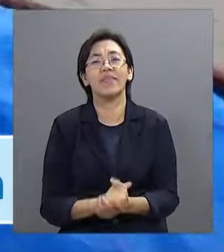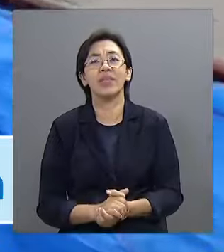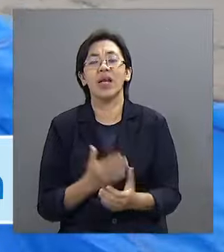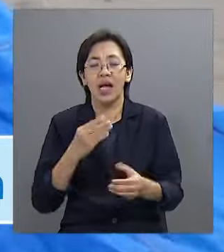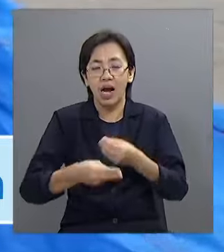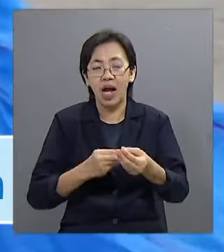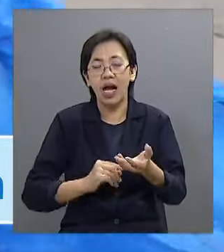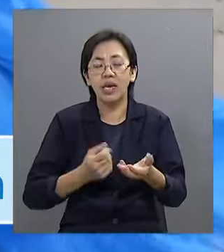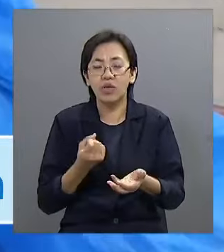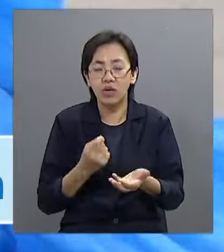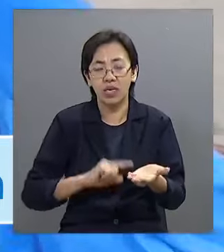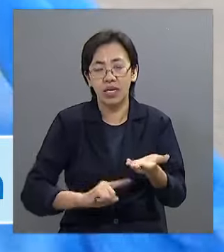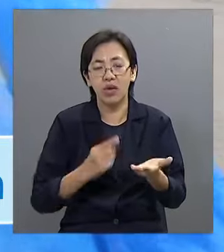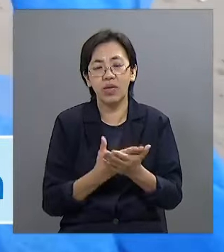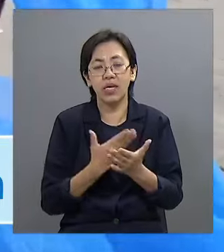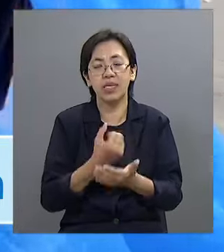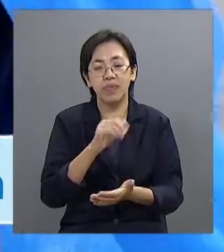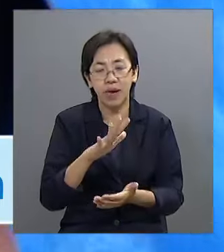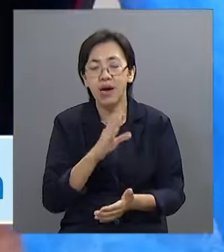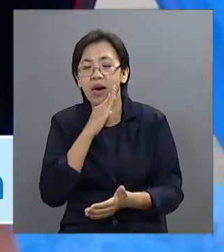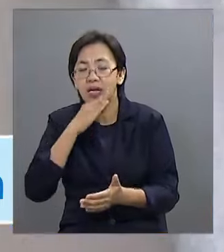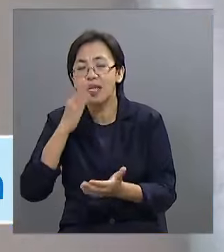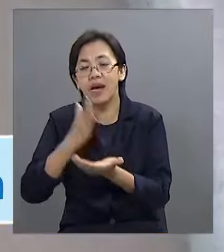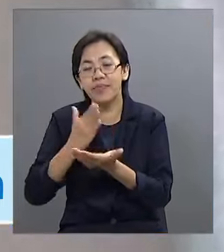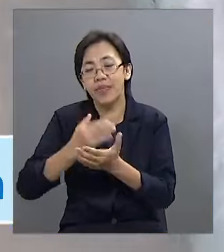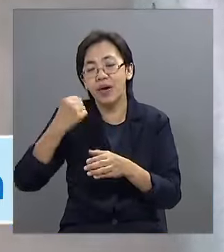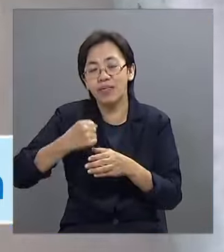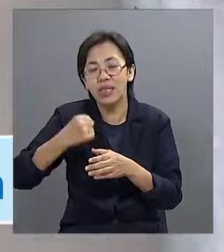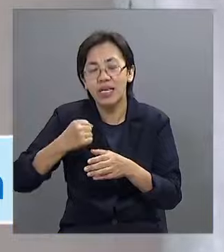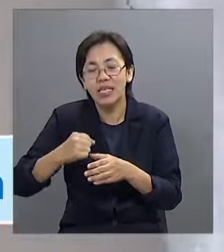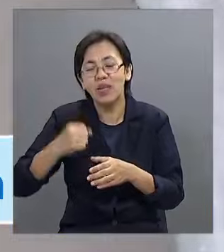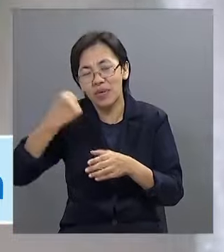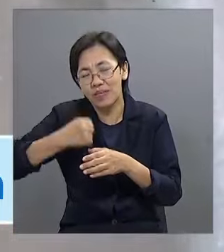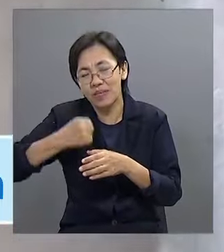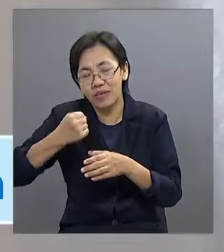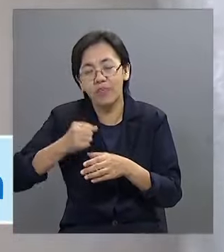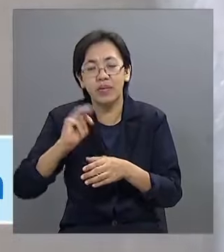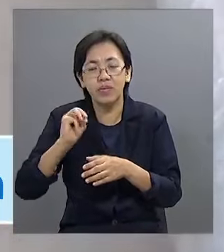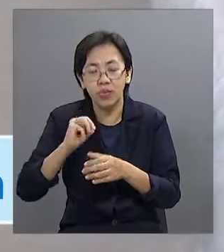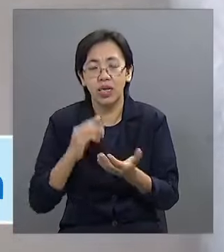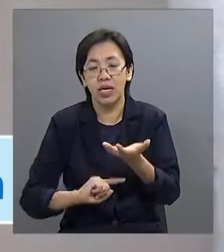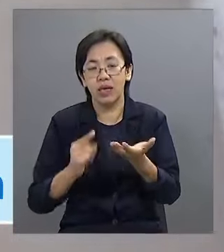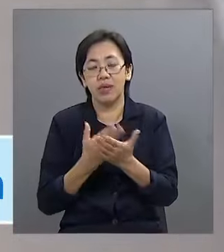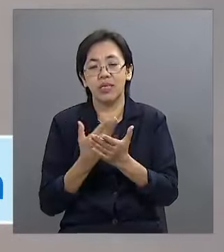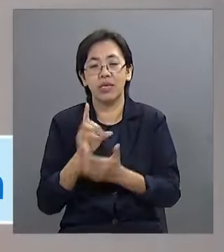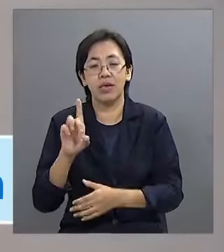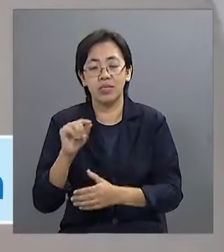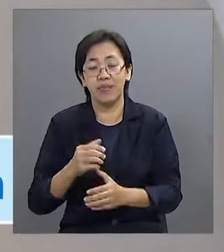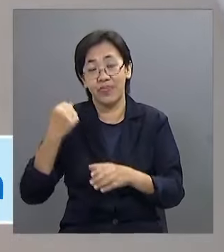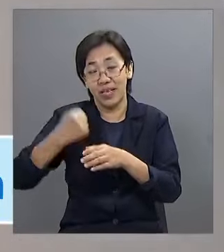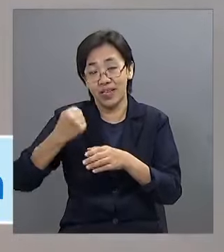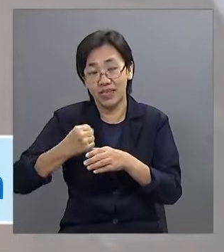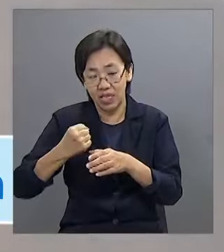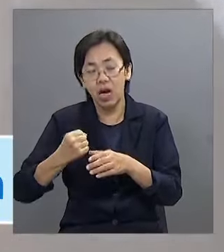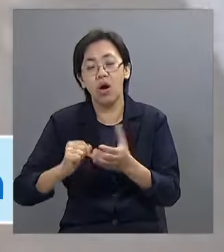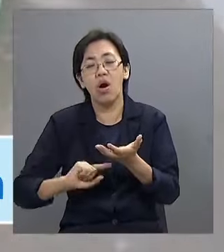มละ15บาทเท่านั้นเองถ้าเอาไปทำกะปิเป็นกะปิใหม่จะกิโลกรัมละ120บาทวันนี้ก็ถือว่าเป็นอีกหนึ่งวันที่โชคดีของดุลสมโภชนะ